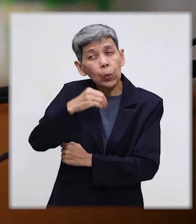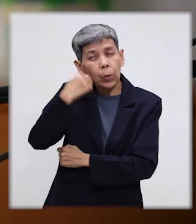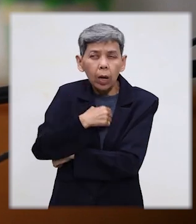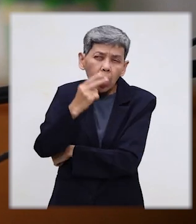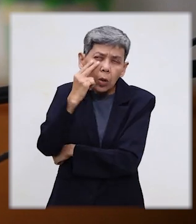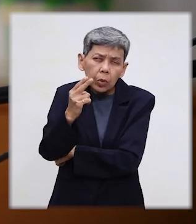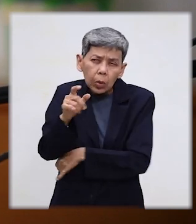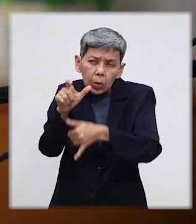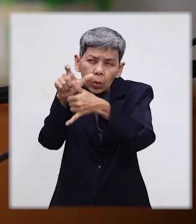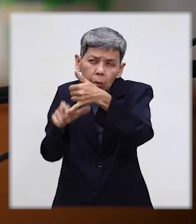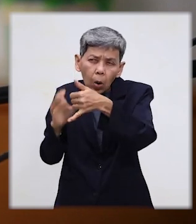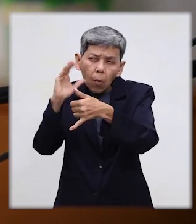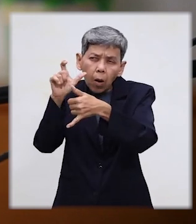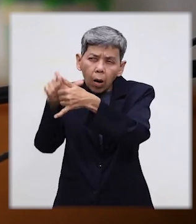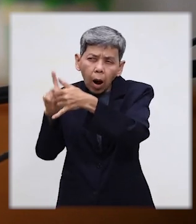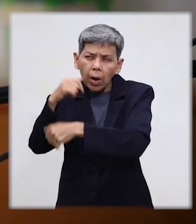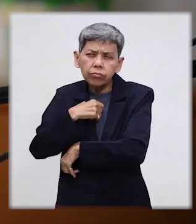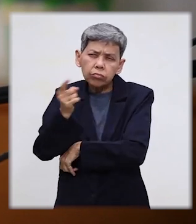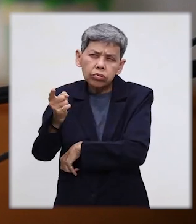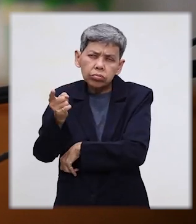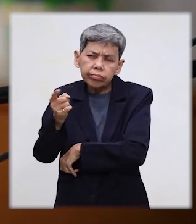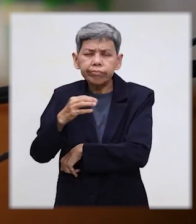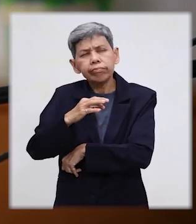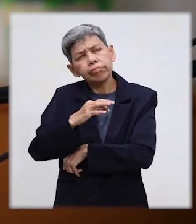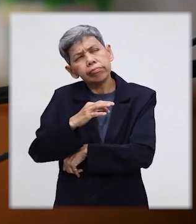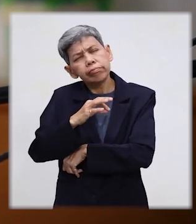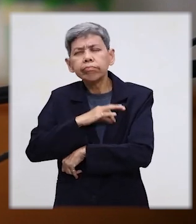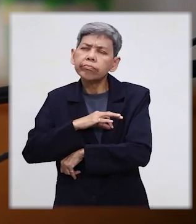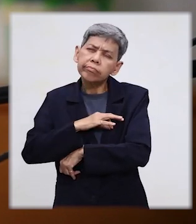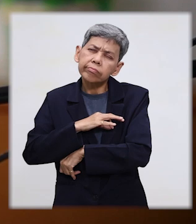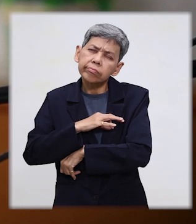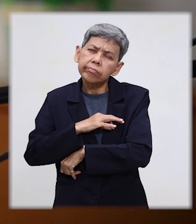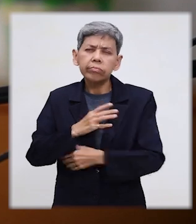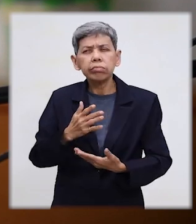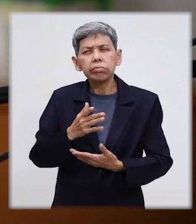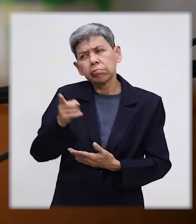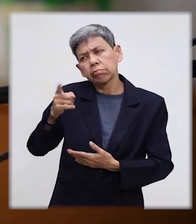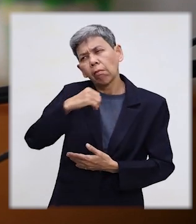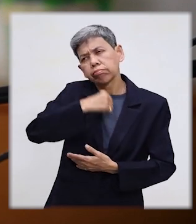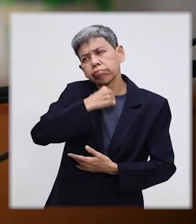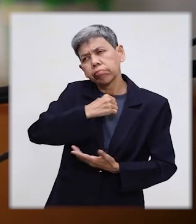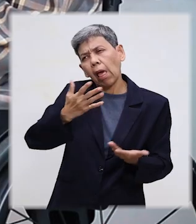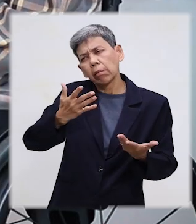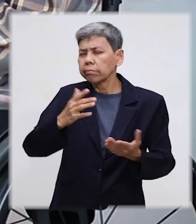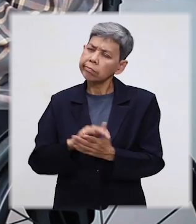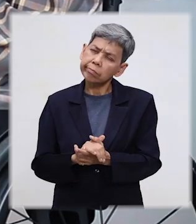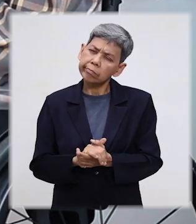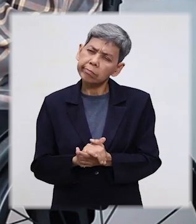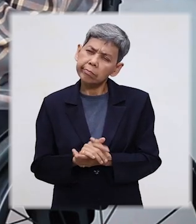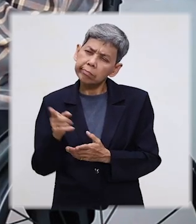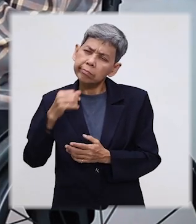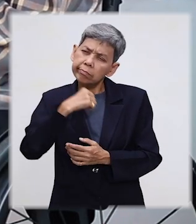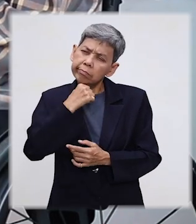ถ้าสังเกตดีๆอาจจะเขาอาจจะรู้สึกว่าเอ๊ะทำไมแก่จังหรือว่าแ